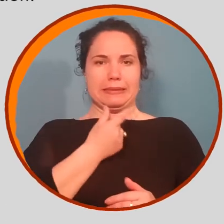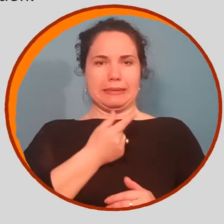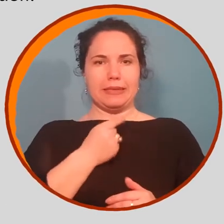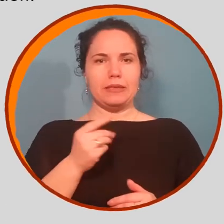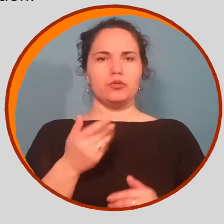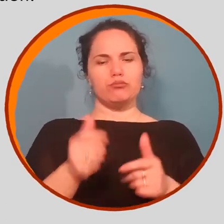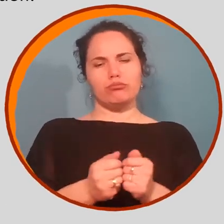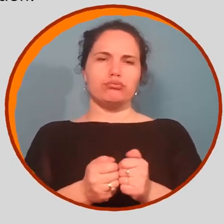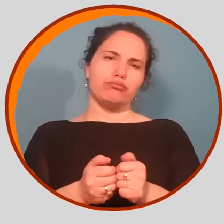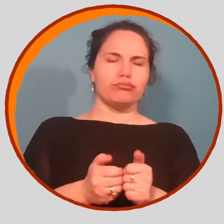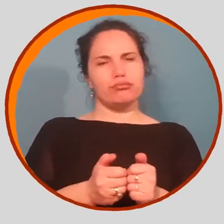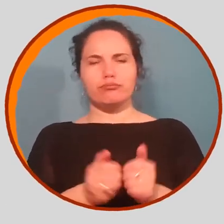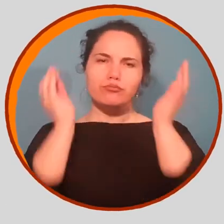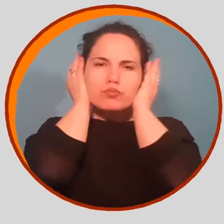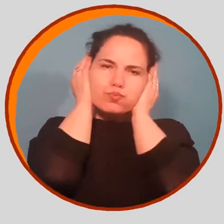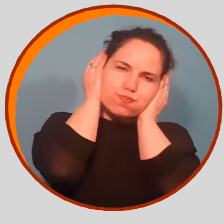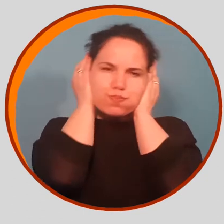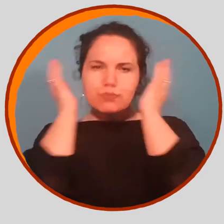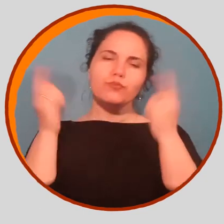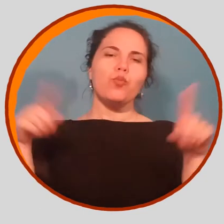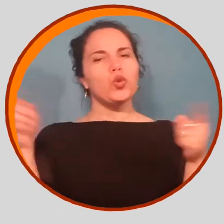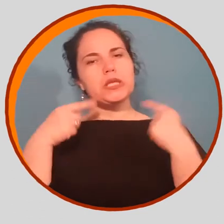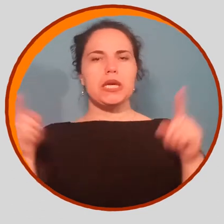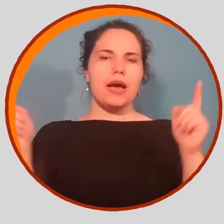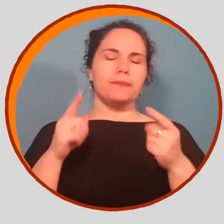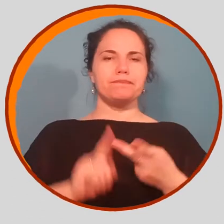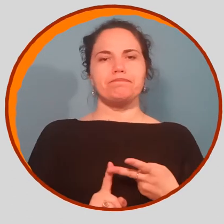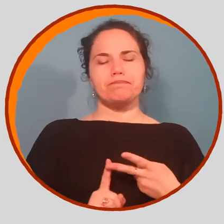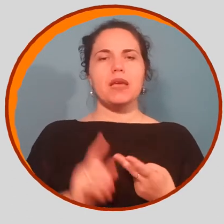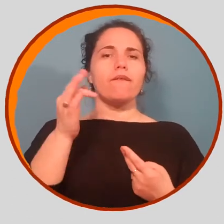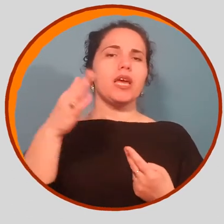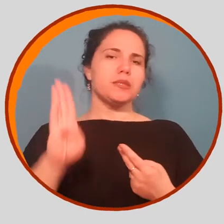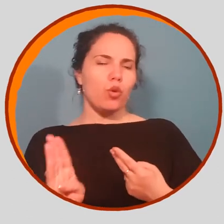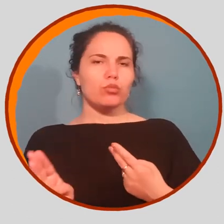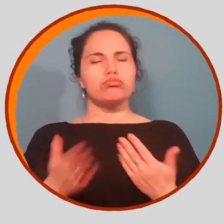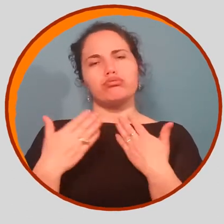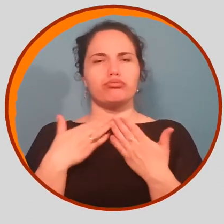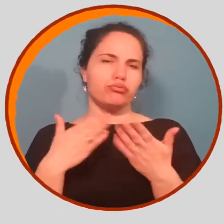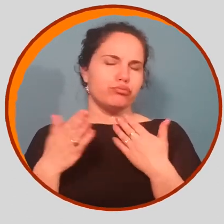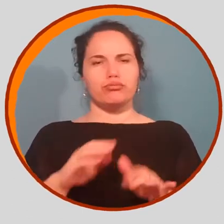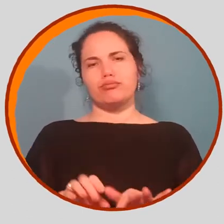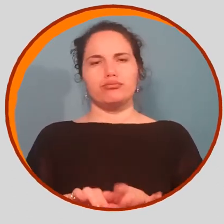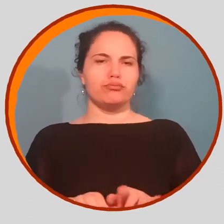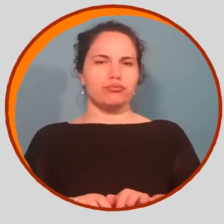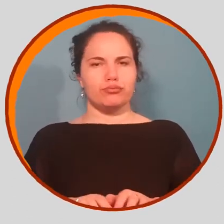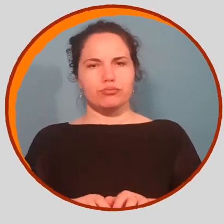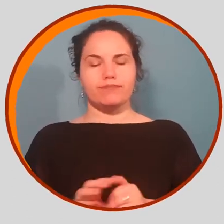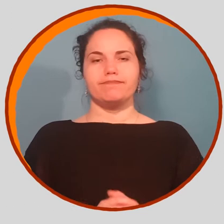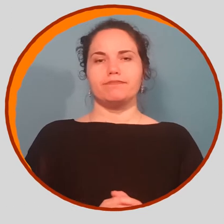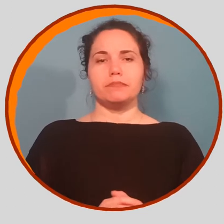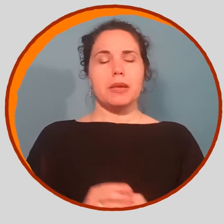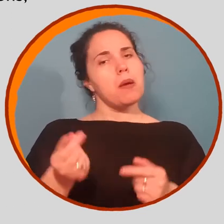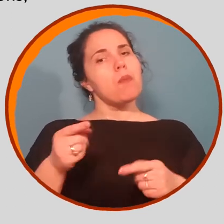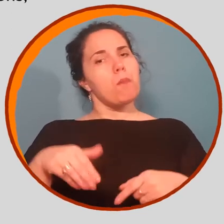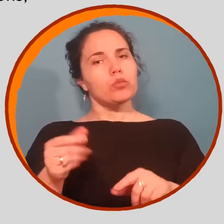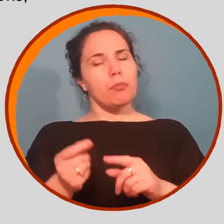situatës së COVID-19? Disa nga shenjat që adoleshentët mund të shfaqin janë kryesisht të izoluar, rrinë shumë kohë me celular dhe me kufje në